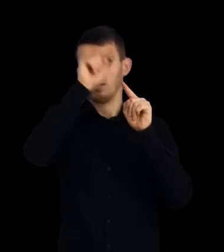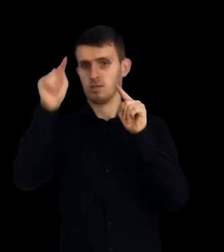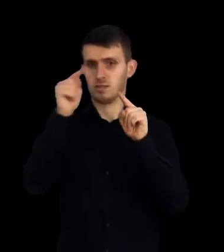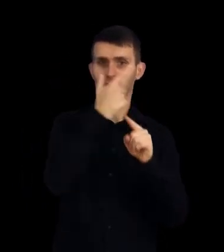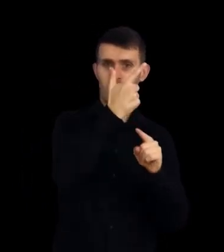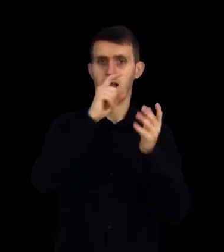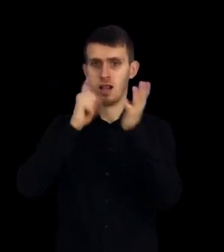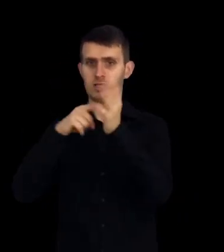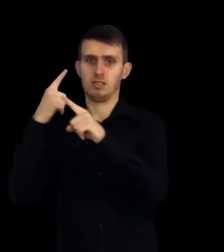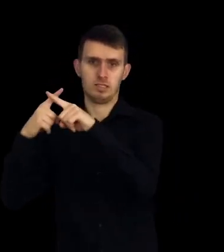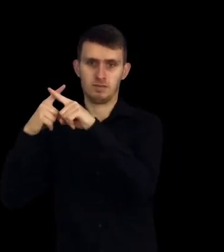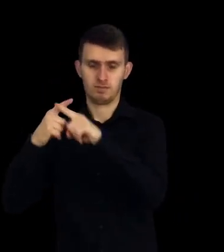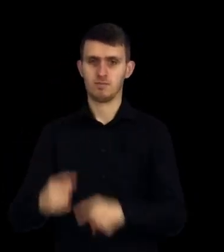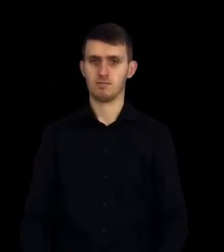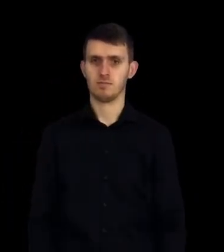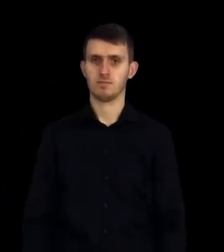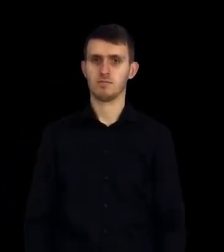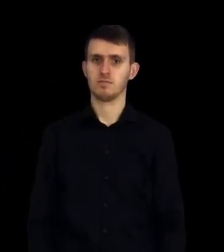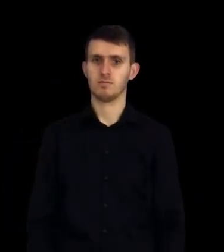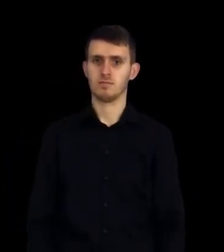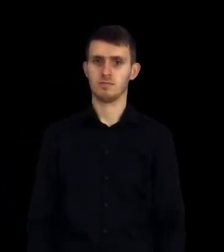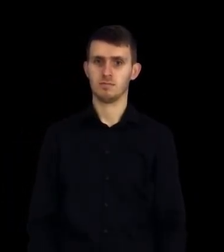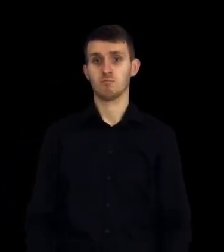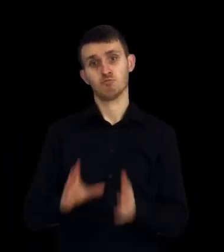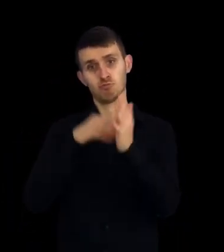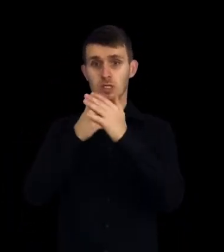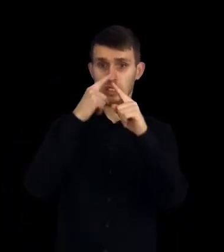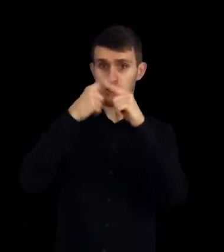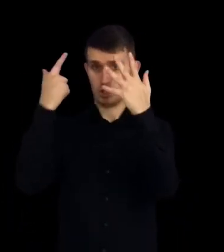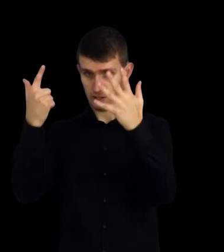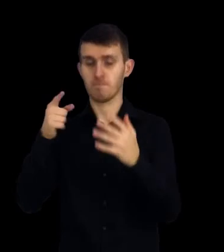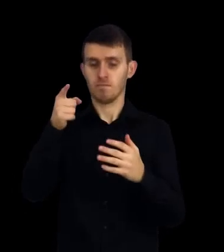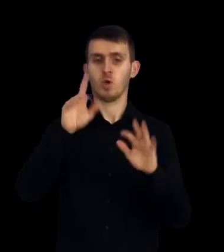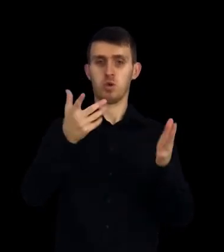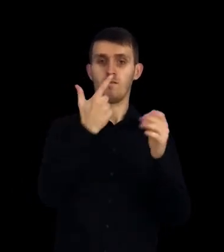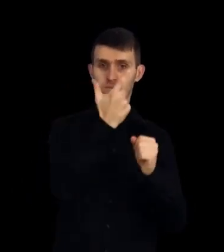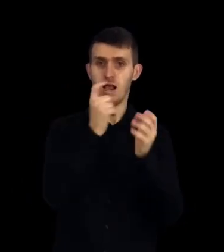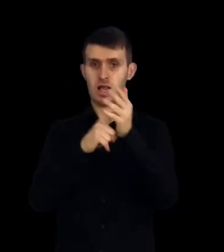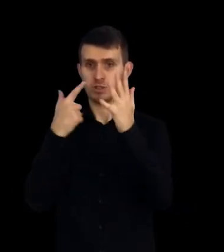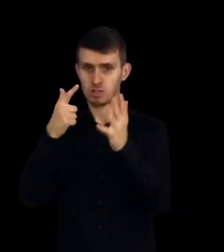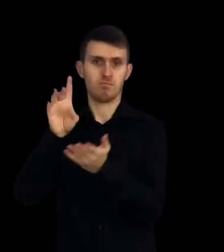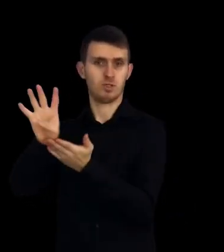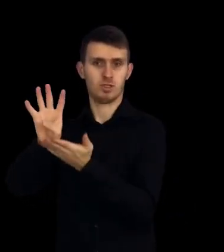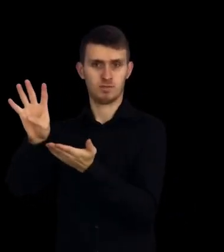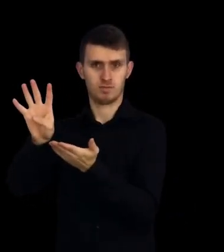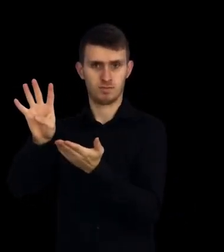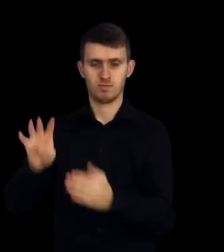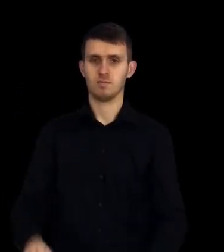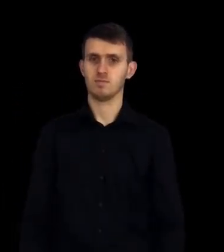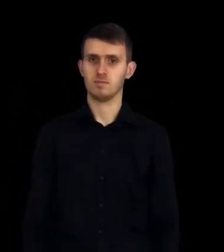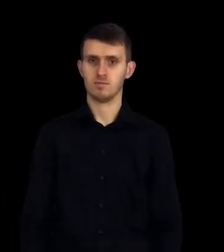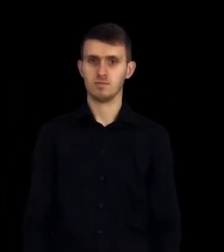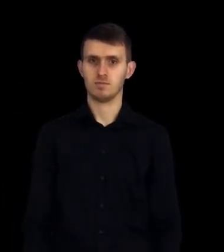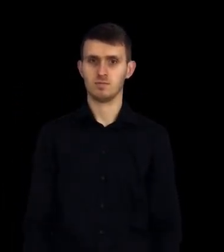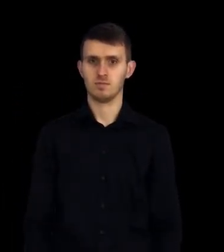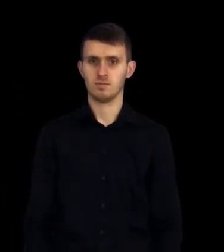to także należy rozumieć jako dwa razy x Dla x równego 7 to znaczyłoby